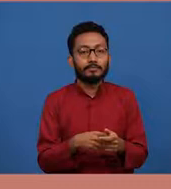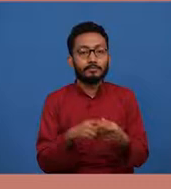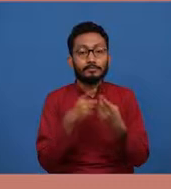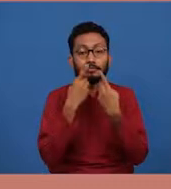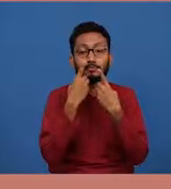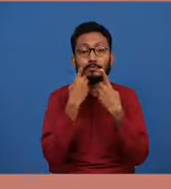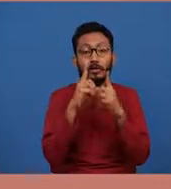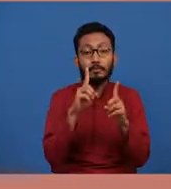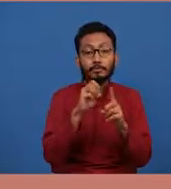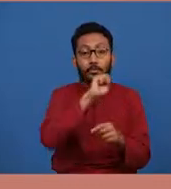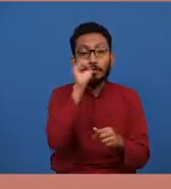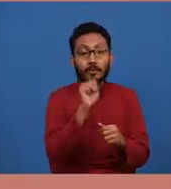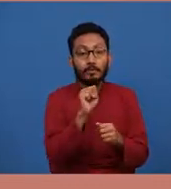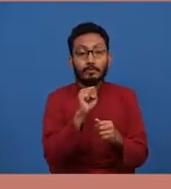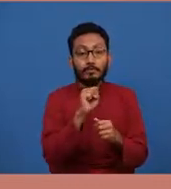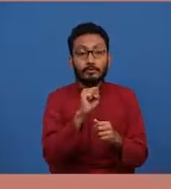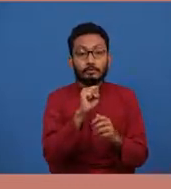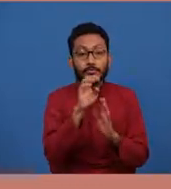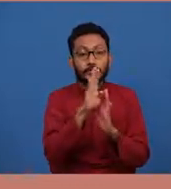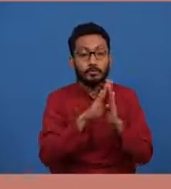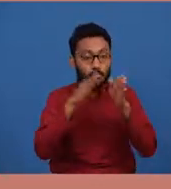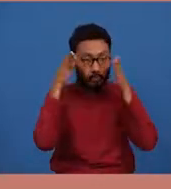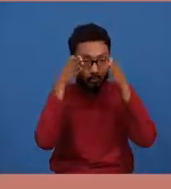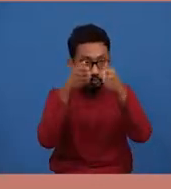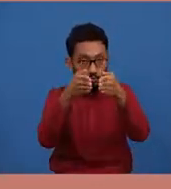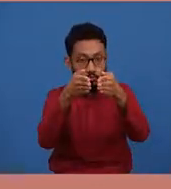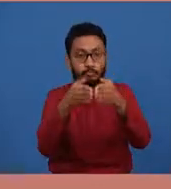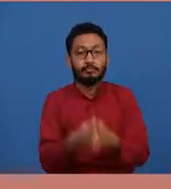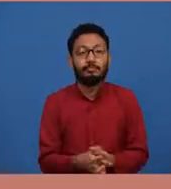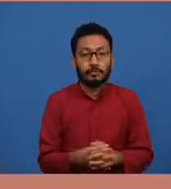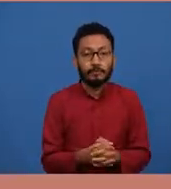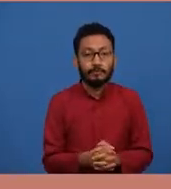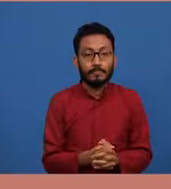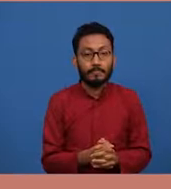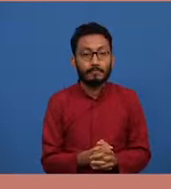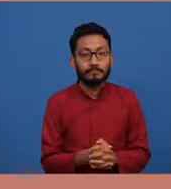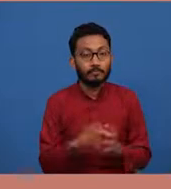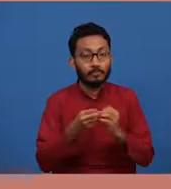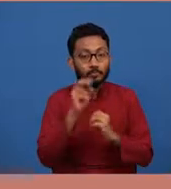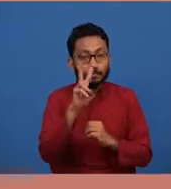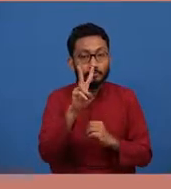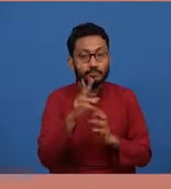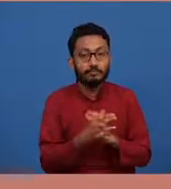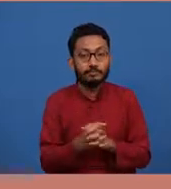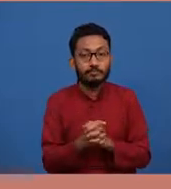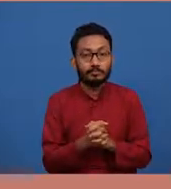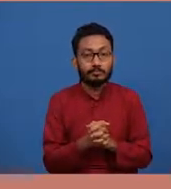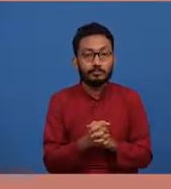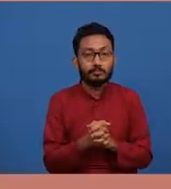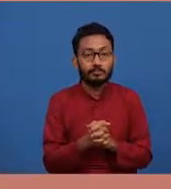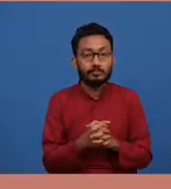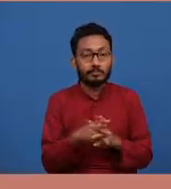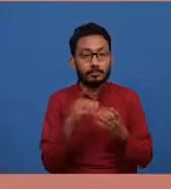Pertama, kamu dapat menjawab soalan bertumpu dengan betul.